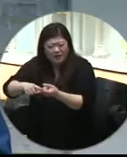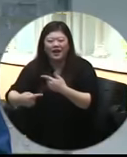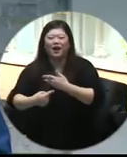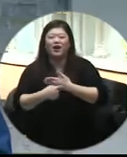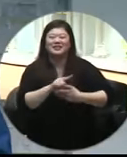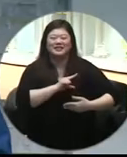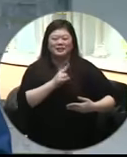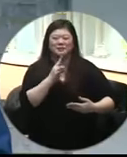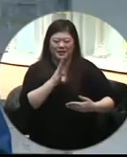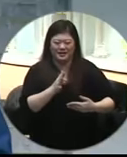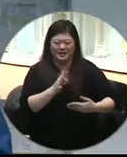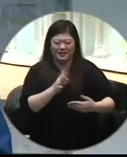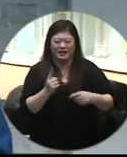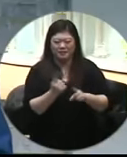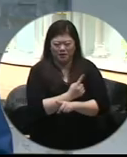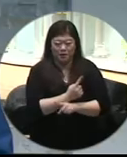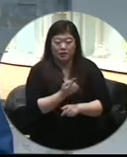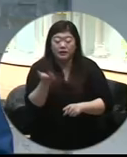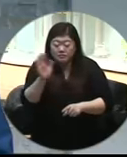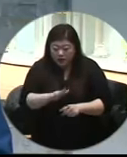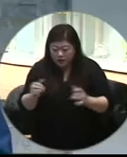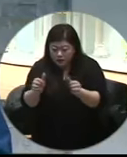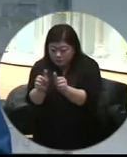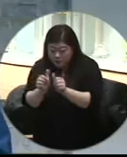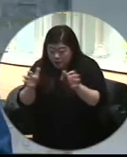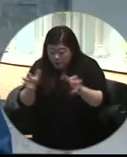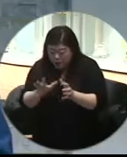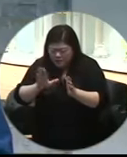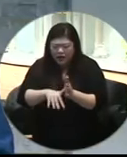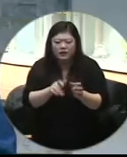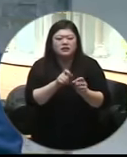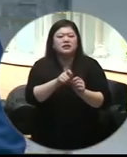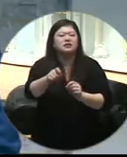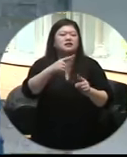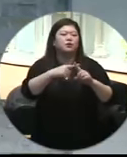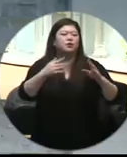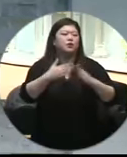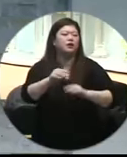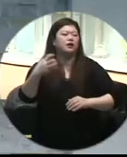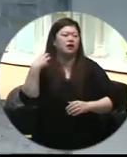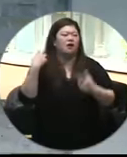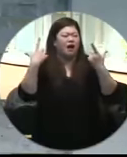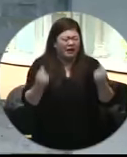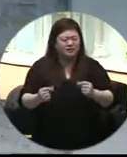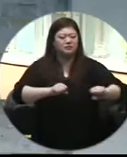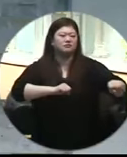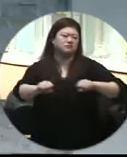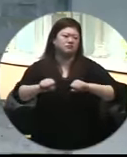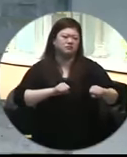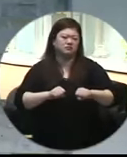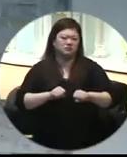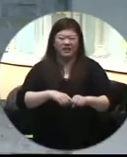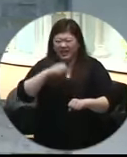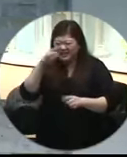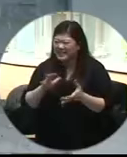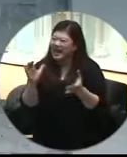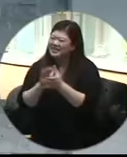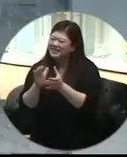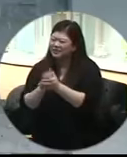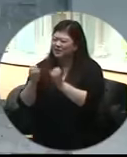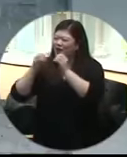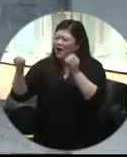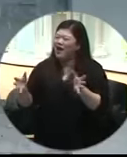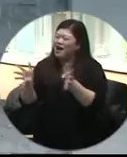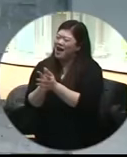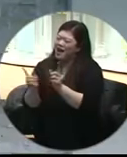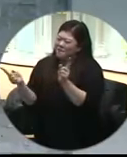전도지교회의 역할을 현장지교의 역할을 감당하는 조직이 되도록